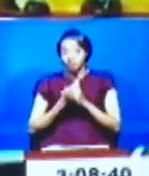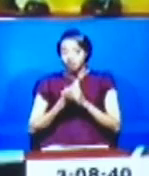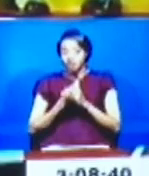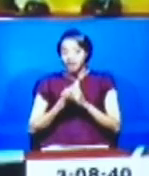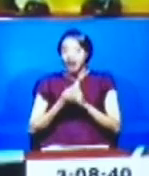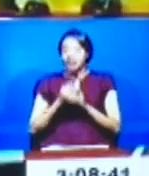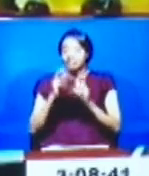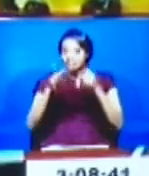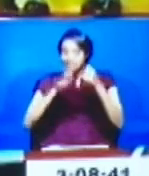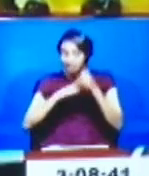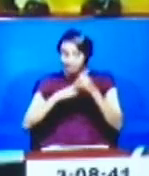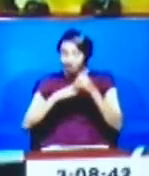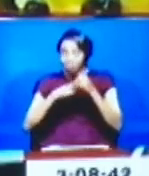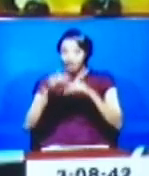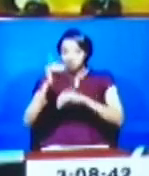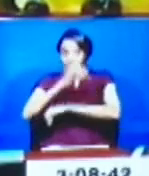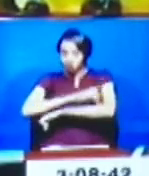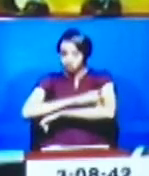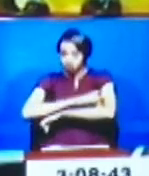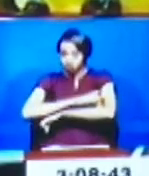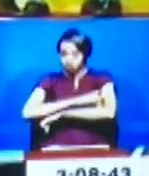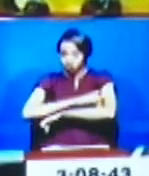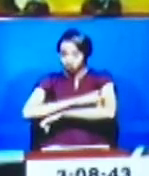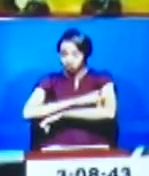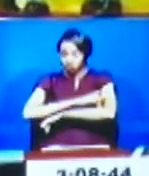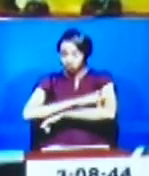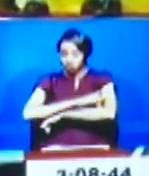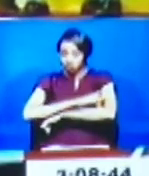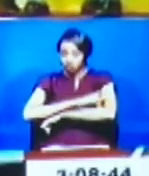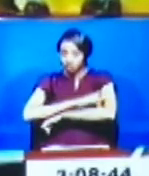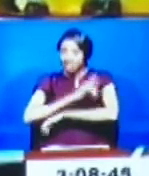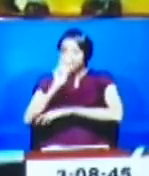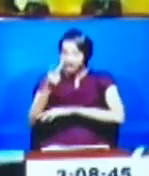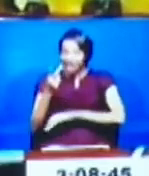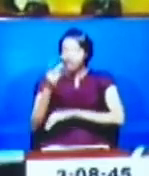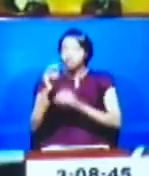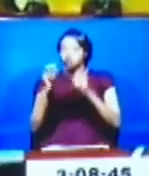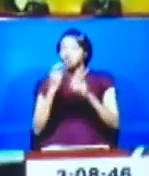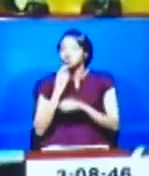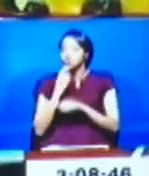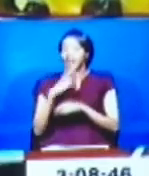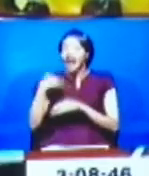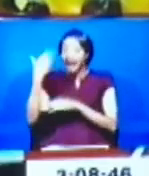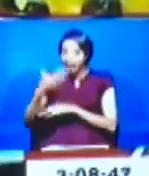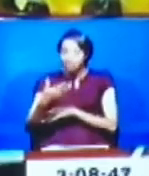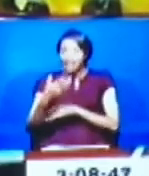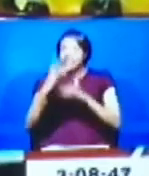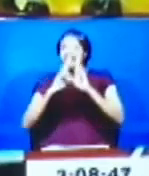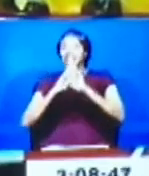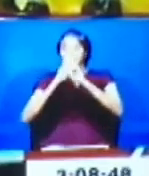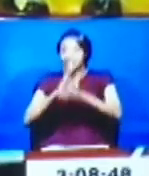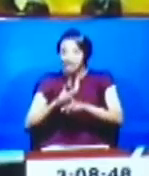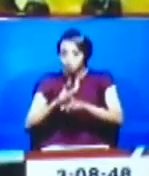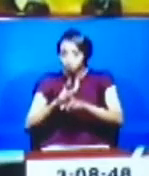kwaddressinga abantu abo be baalonze be elected leaders baabwe, baali bakulaga nti balina ekintu kye bagezaako okuzimba mu bakulembeze